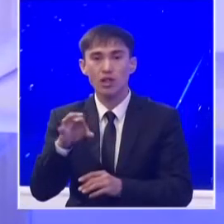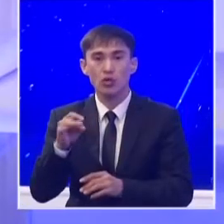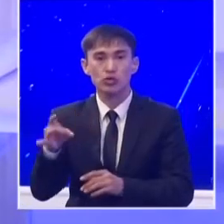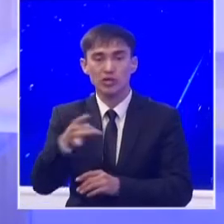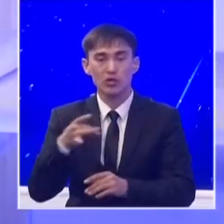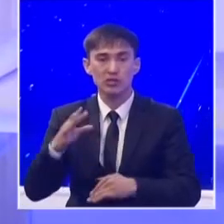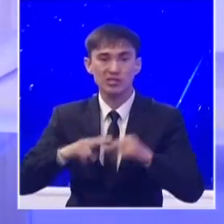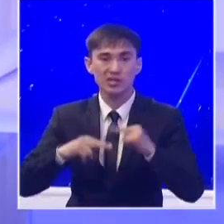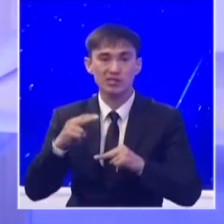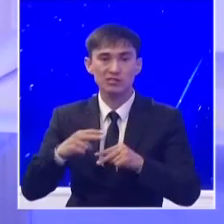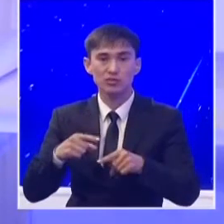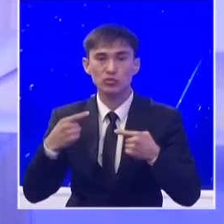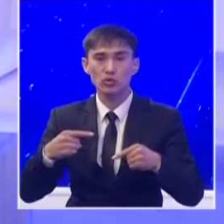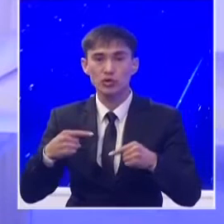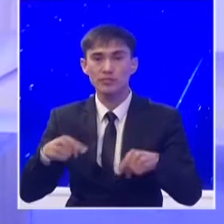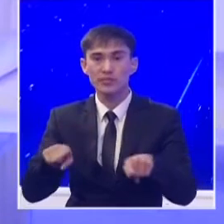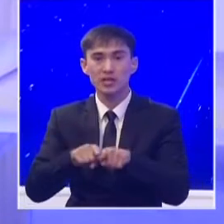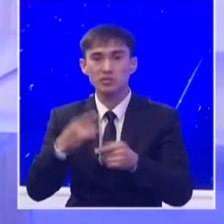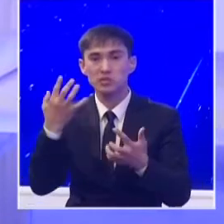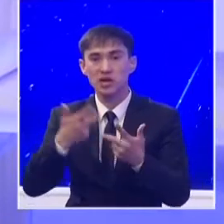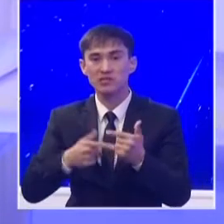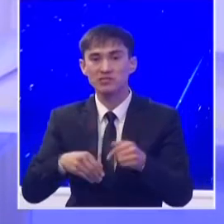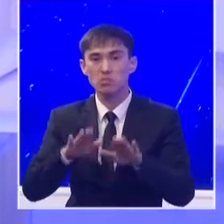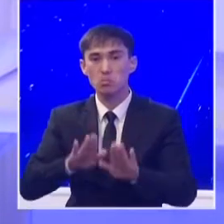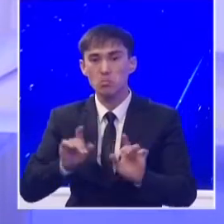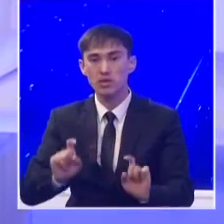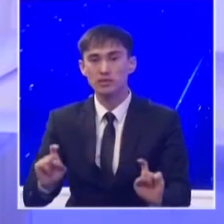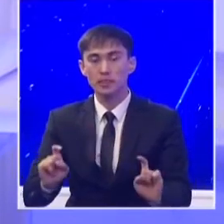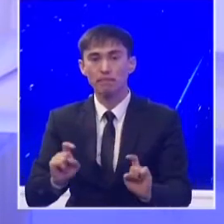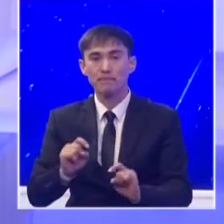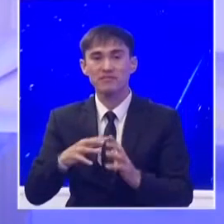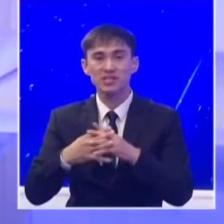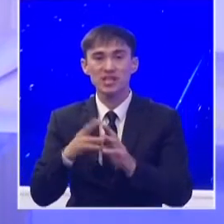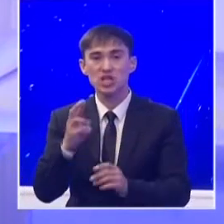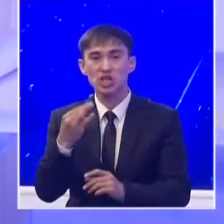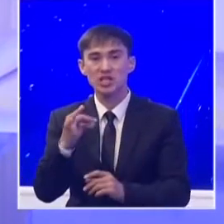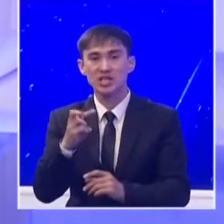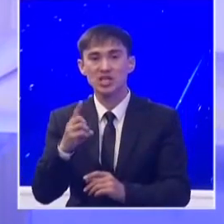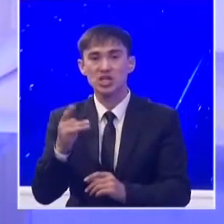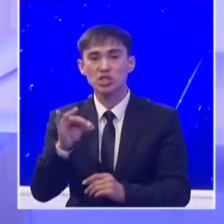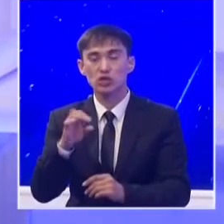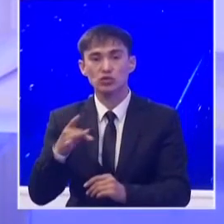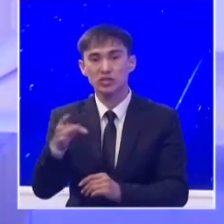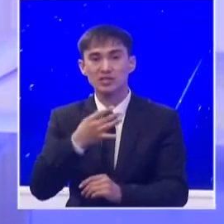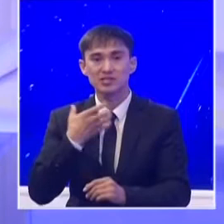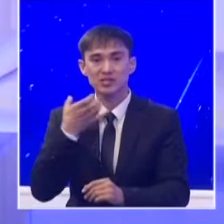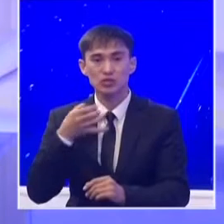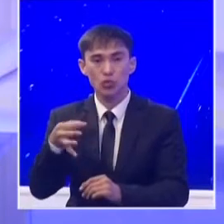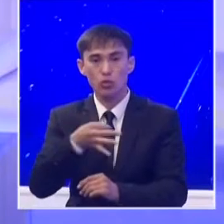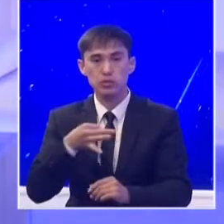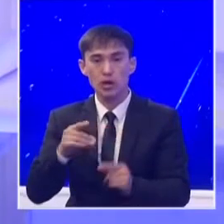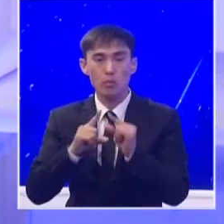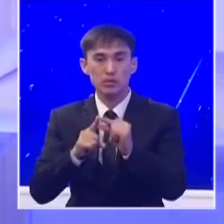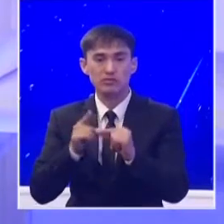строительством аналогичного заведения с таким же количеством посадочных мест в селе шелке я жена курганского района кызылординской области